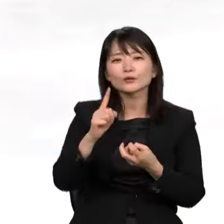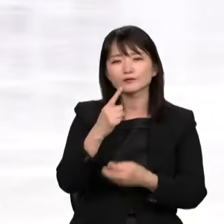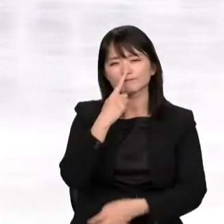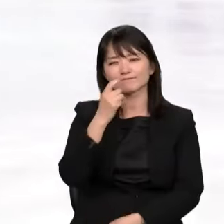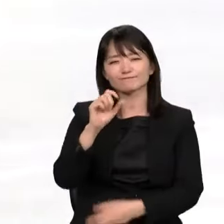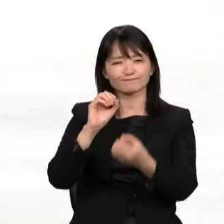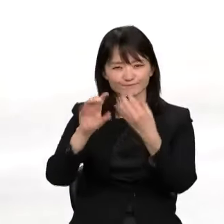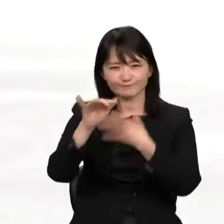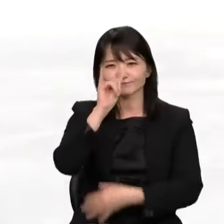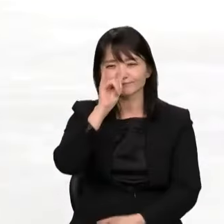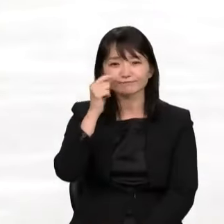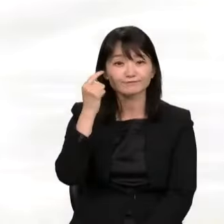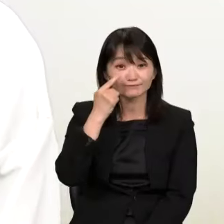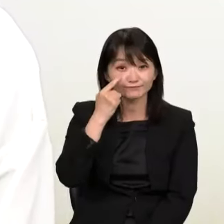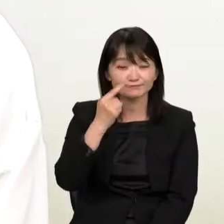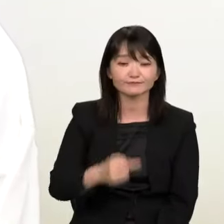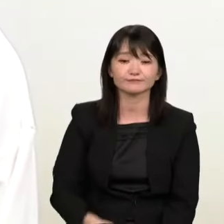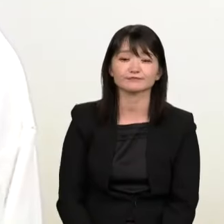대답이 돌아왔습니다.